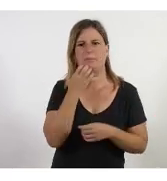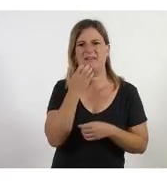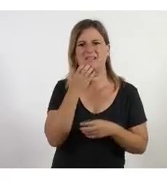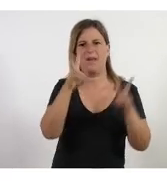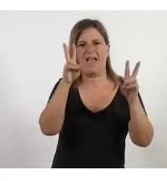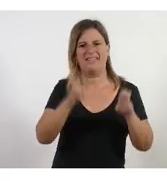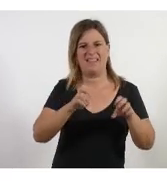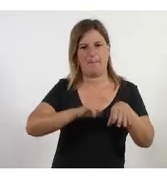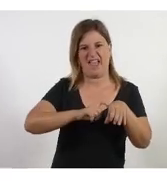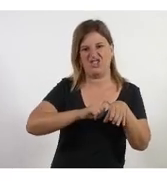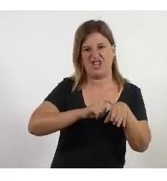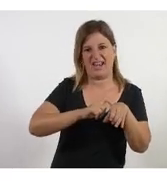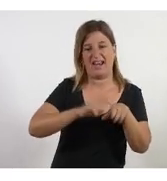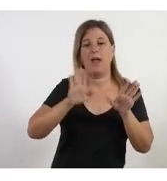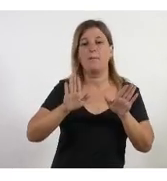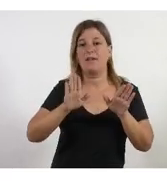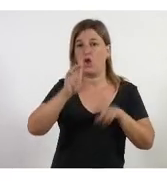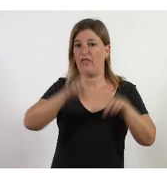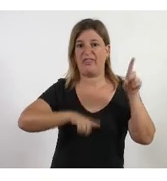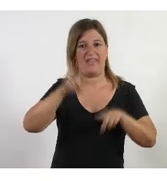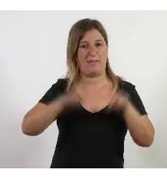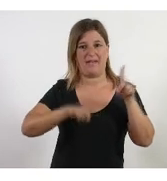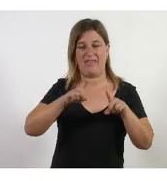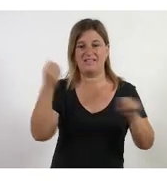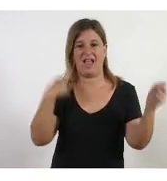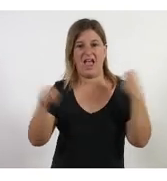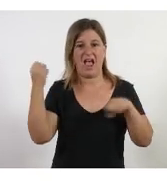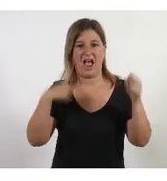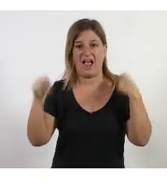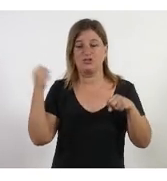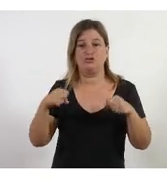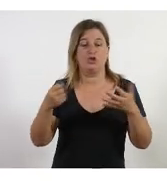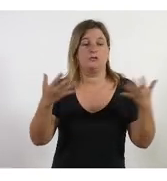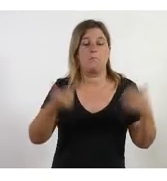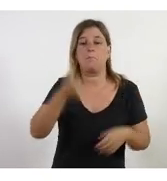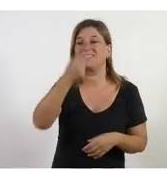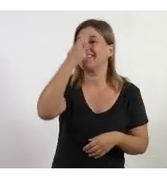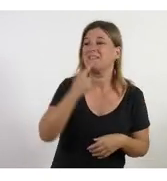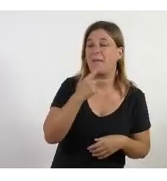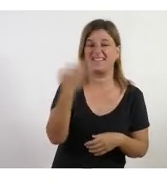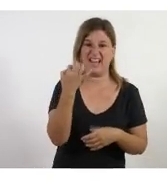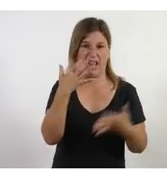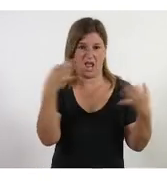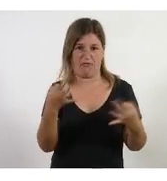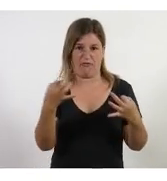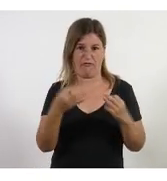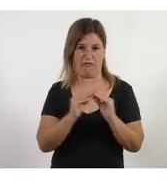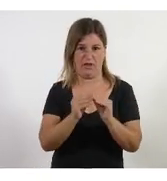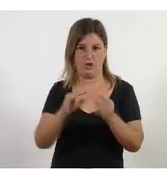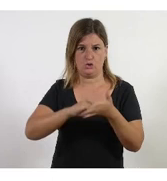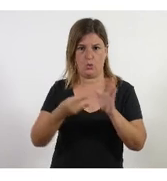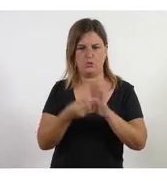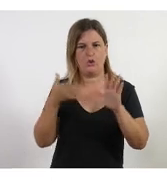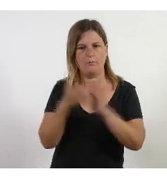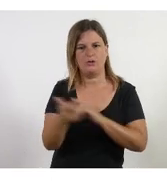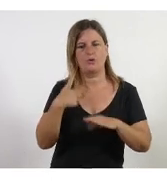però que en realitat moltes d'aquestes accions i activitats que dus a terme són més aparador que una altra cosa, no? Llavors, jo sempre demano un pas